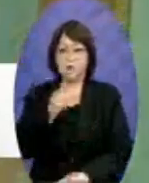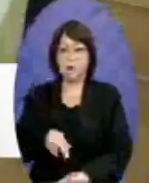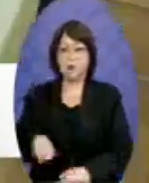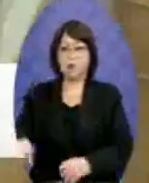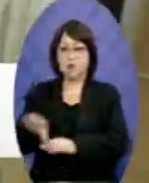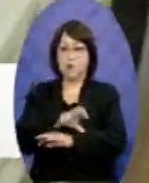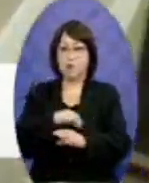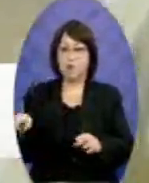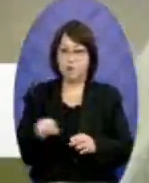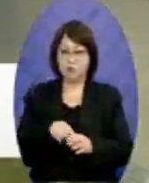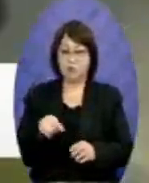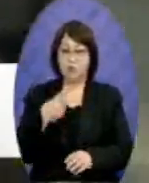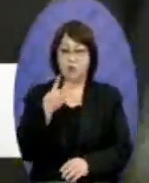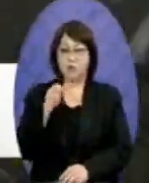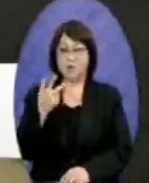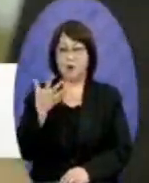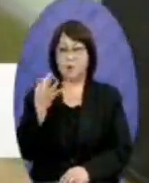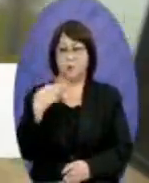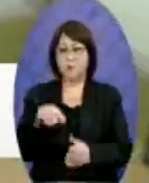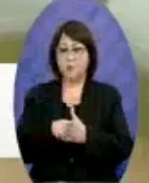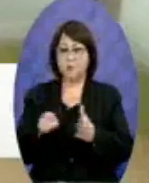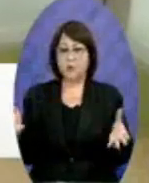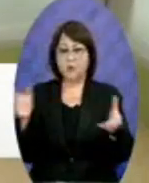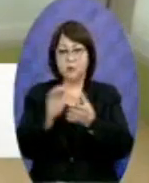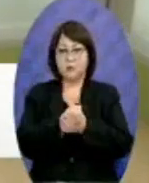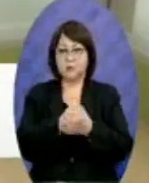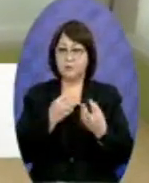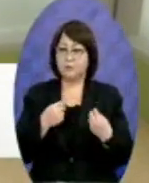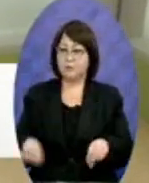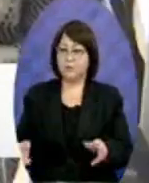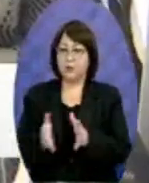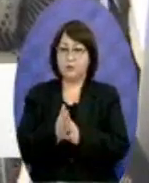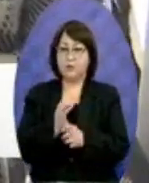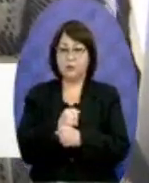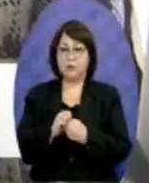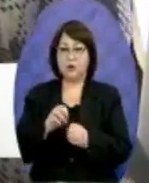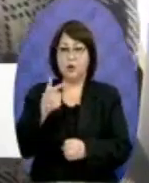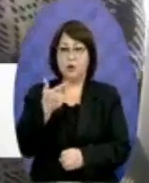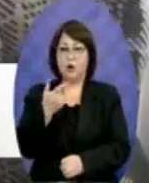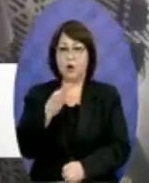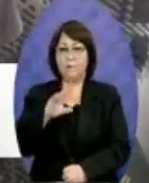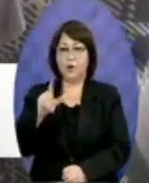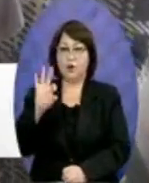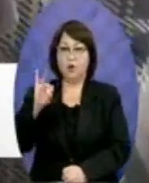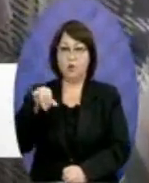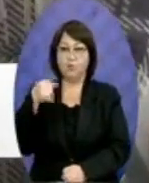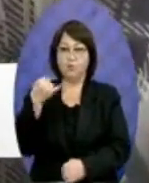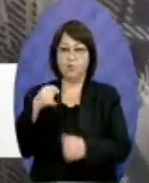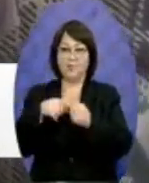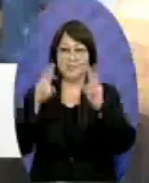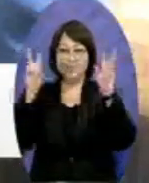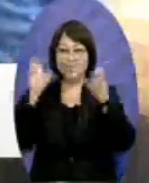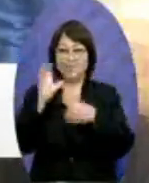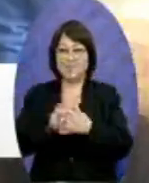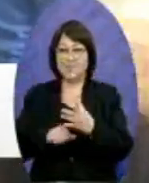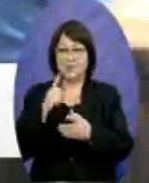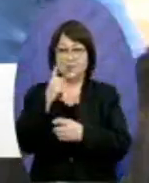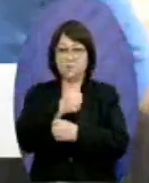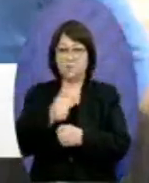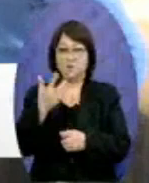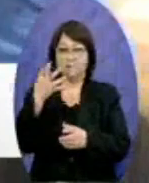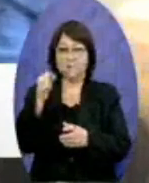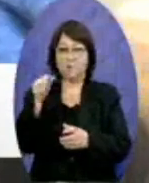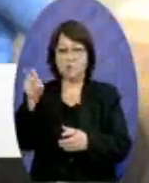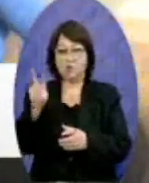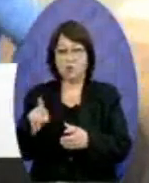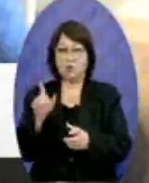хооронд 2005 онд байгуулсан хамтын ажиллагааны гэрээний хүрээнд говийн оюу санг байгуулснаар жил бүр 5 сая долларын хөрөнгө оруулалтыг